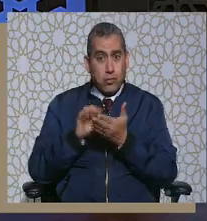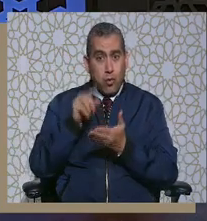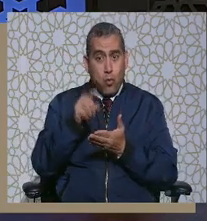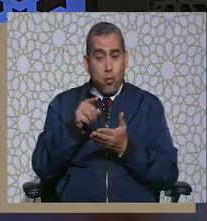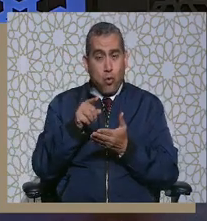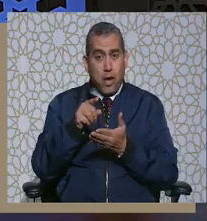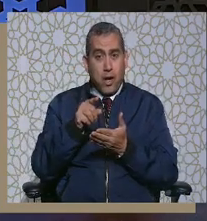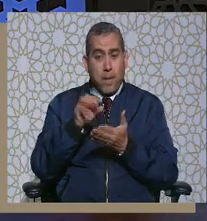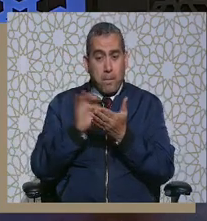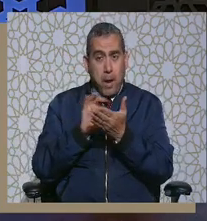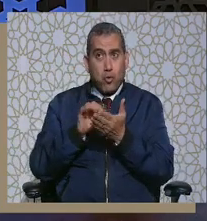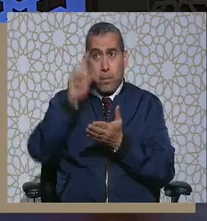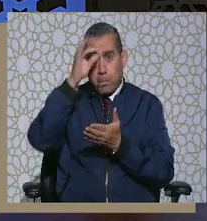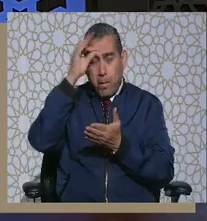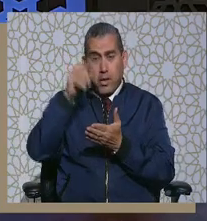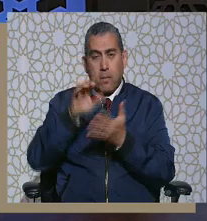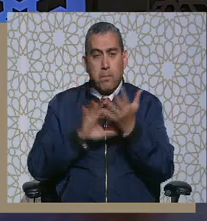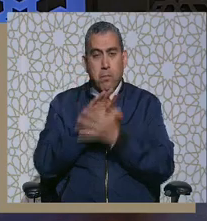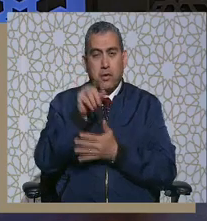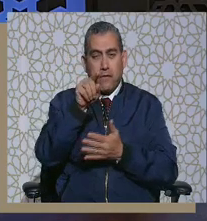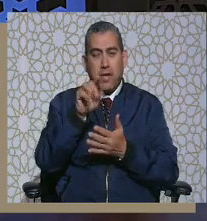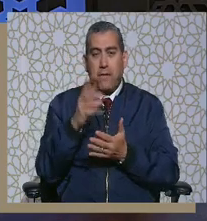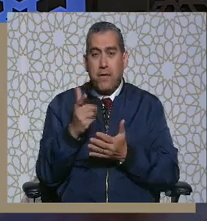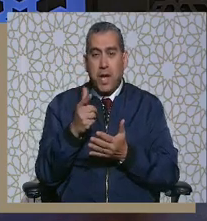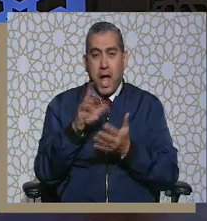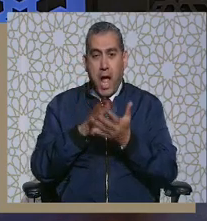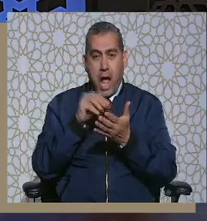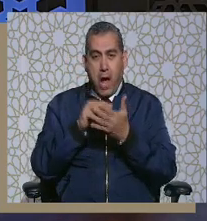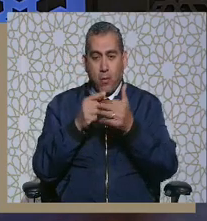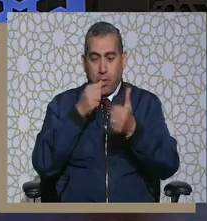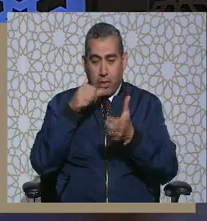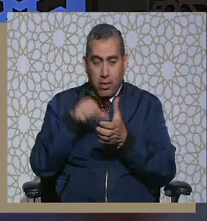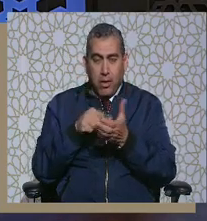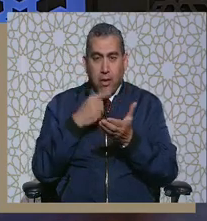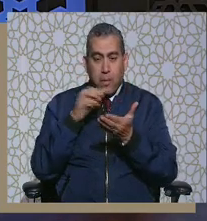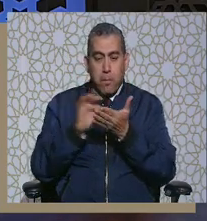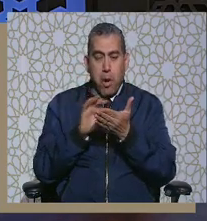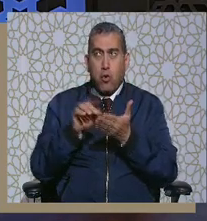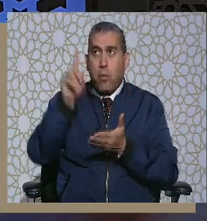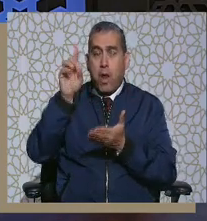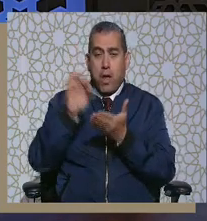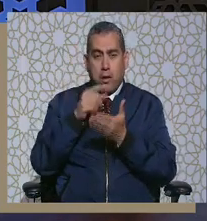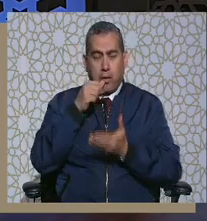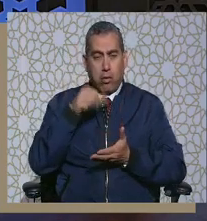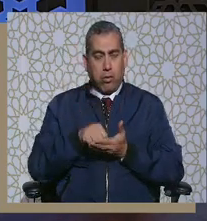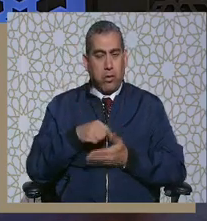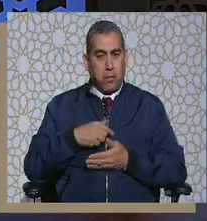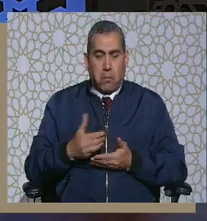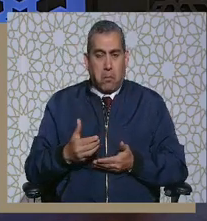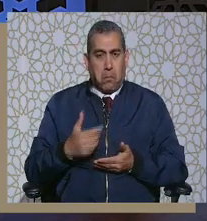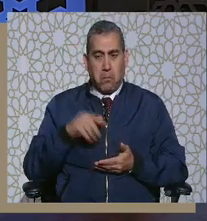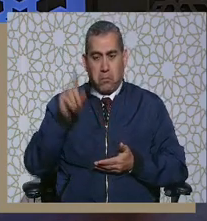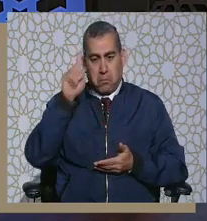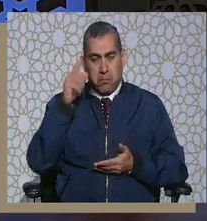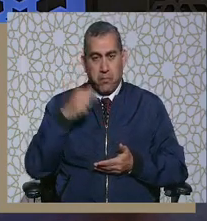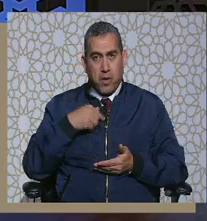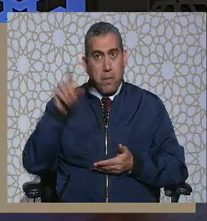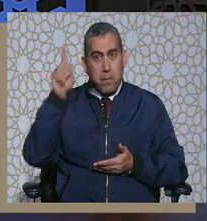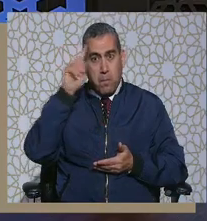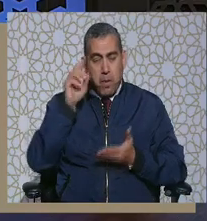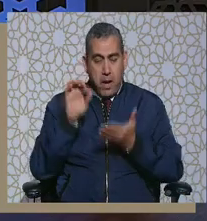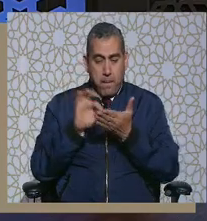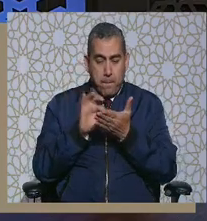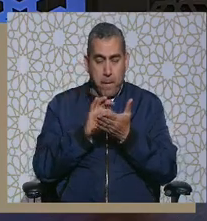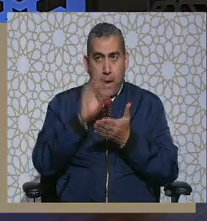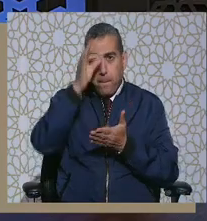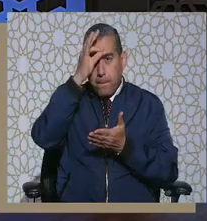ويفضل عندنا مشكله اول حاجه اميه القراءه القدريه احنا مش مش بنعرف نقرا